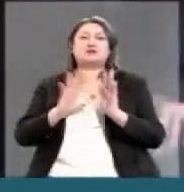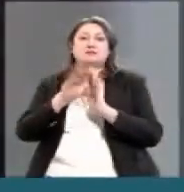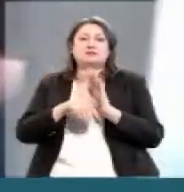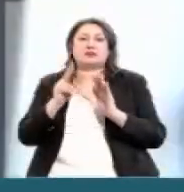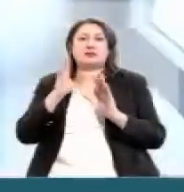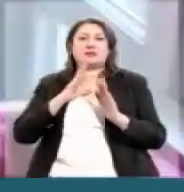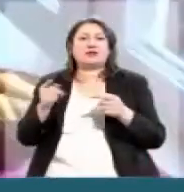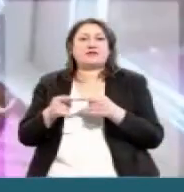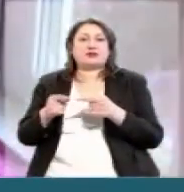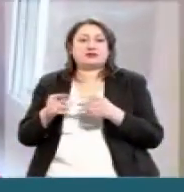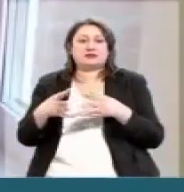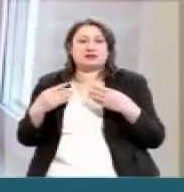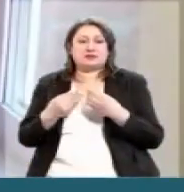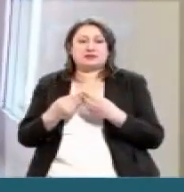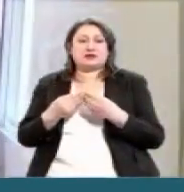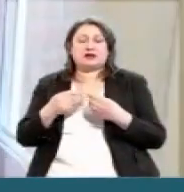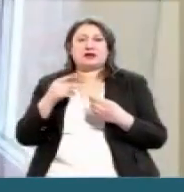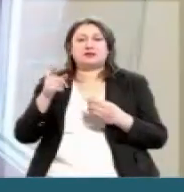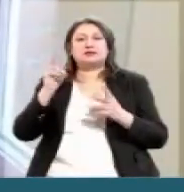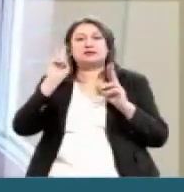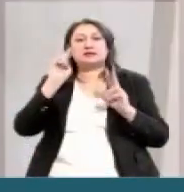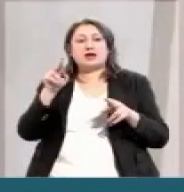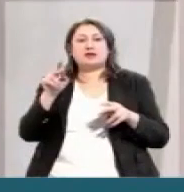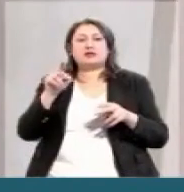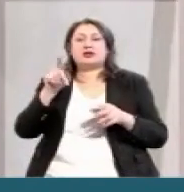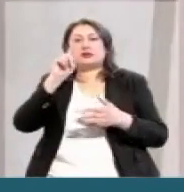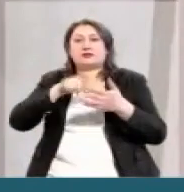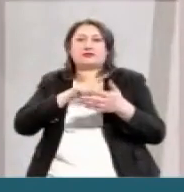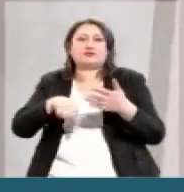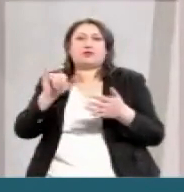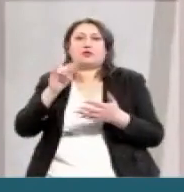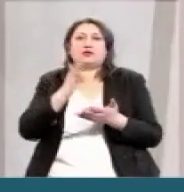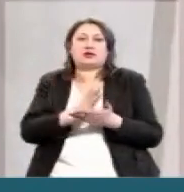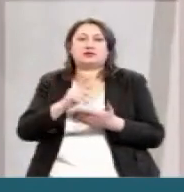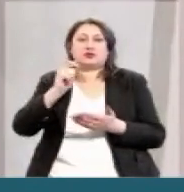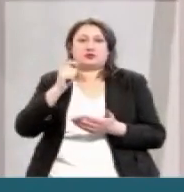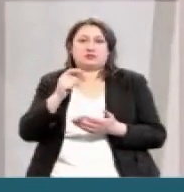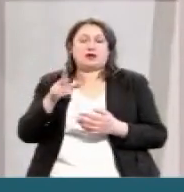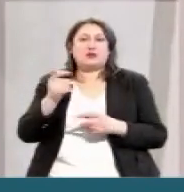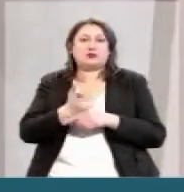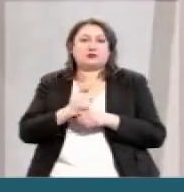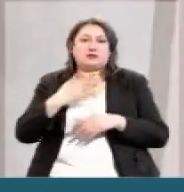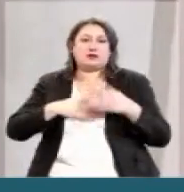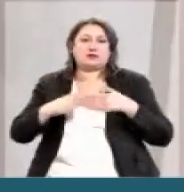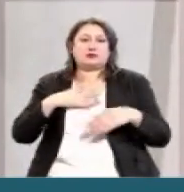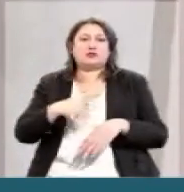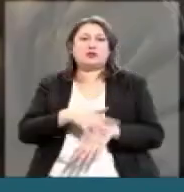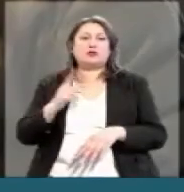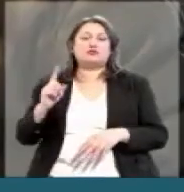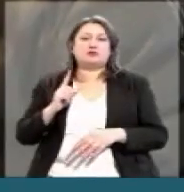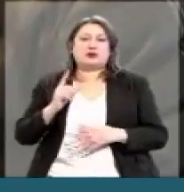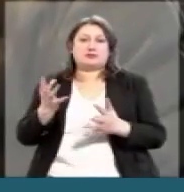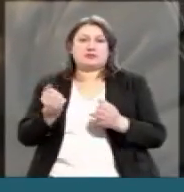сенер сенбестерін білмейді. Себебі бұл олардың көптен күткен қуаныштары. Енді бала-шағасымен үш бөлмелі пәтер иелері